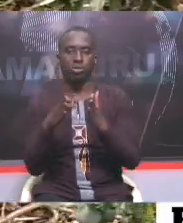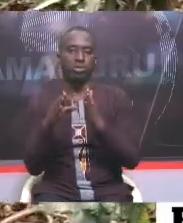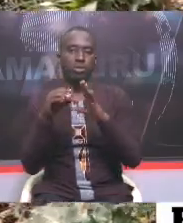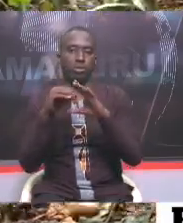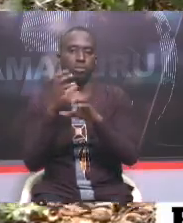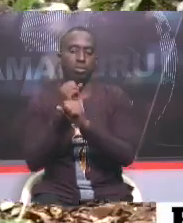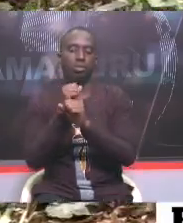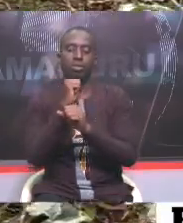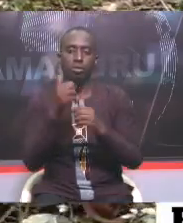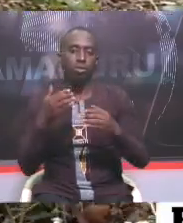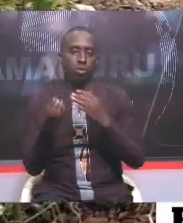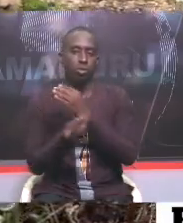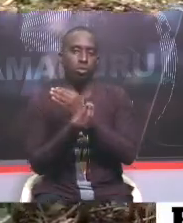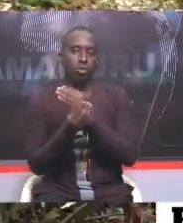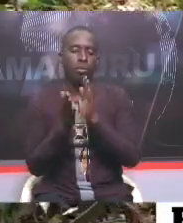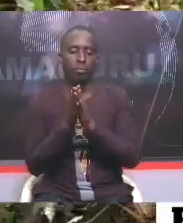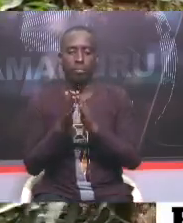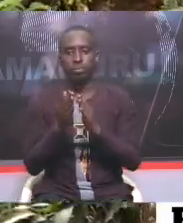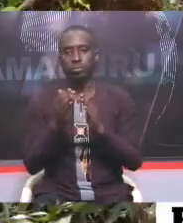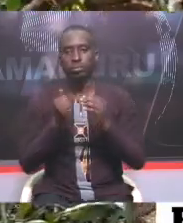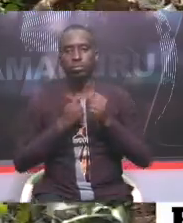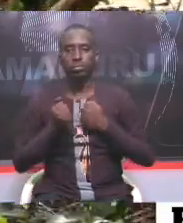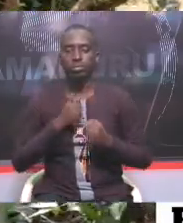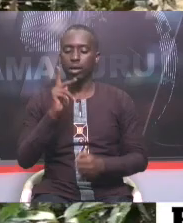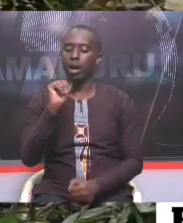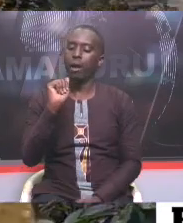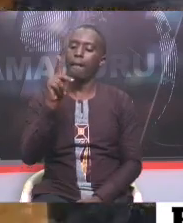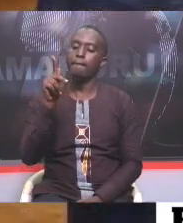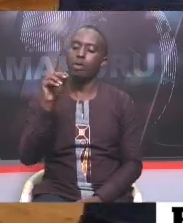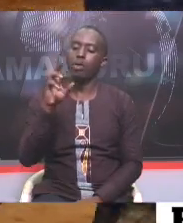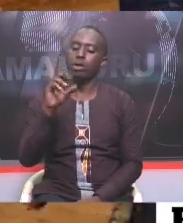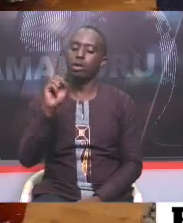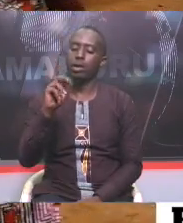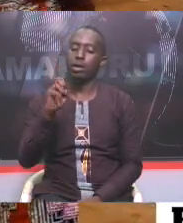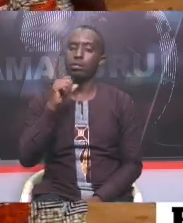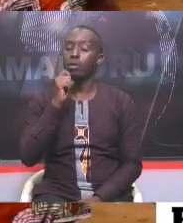w'umuryango urwanya ruswa n'akarengane mu Rwanda Apollinaire Mupiganyi wasaba abaturage gushishoza